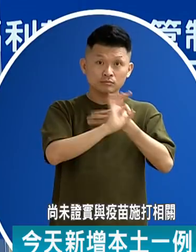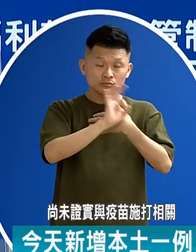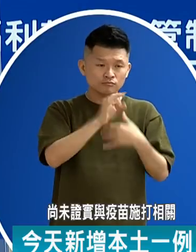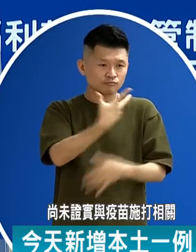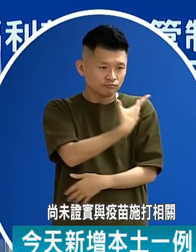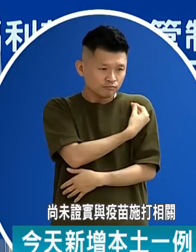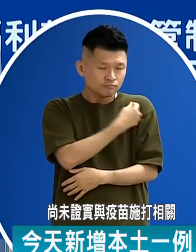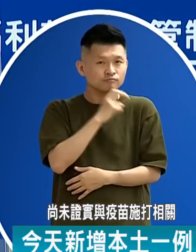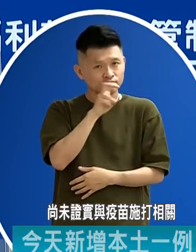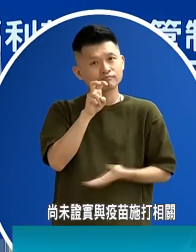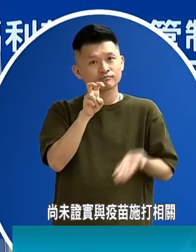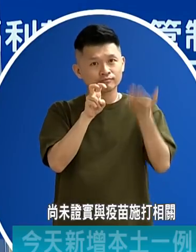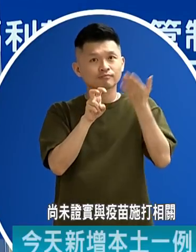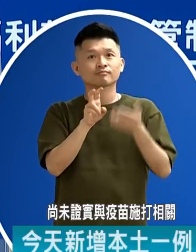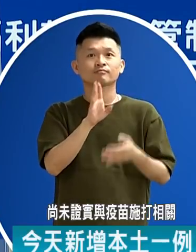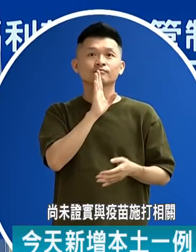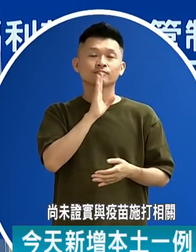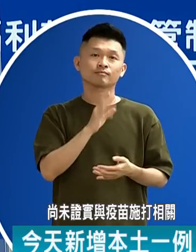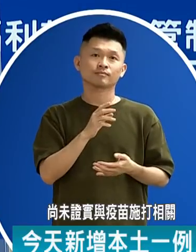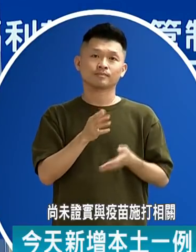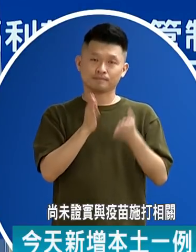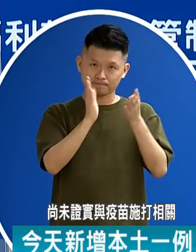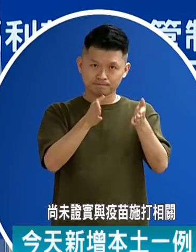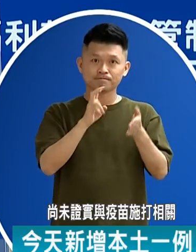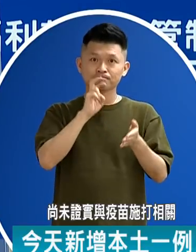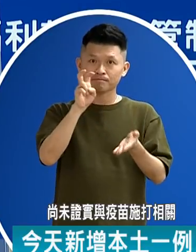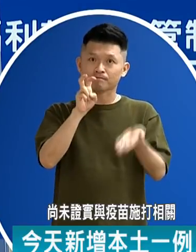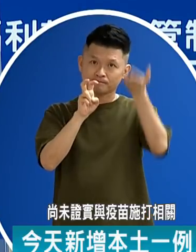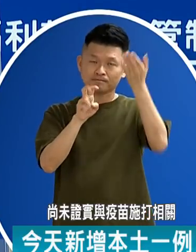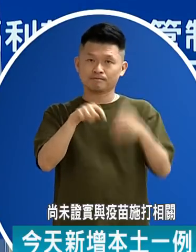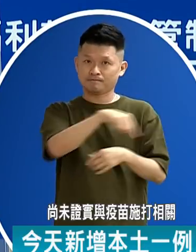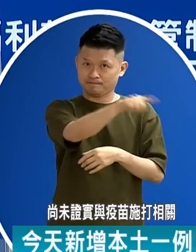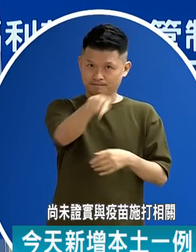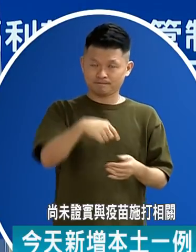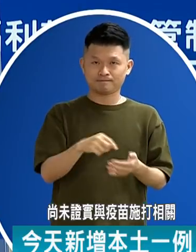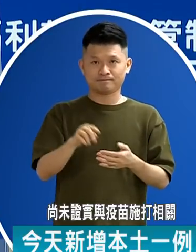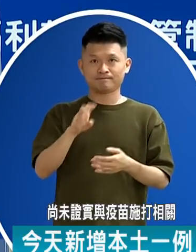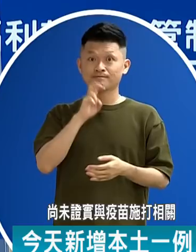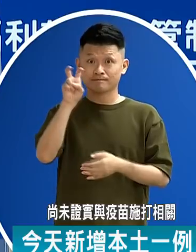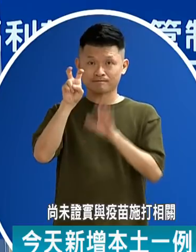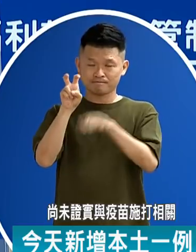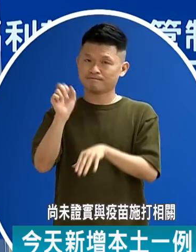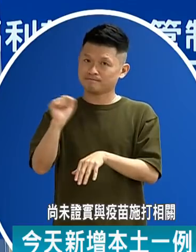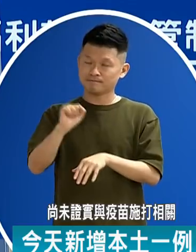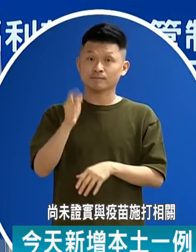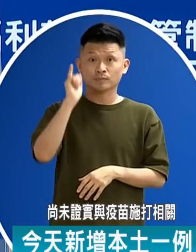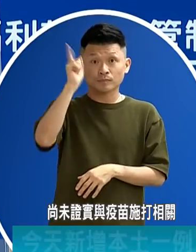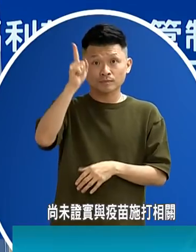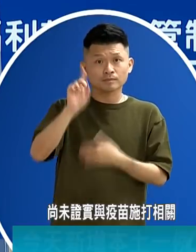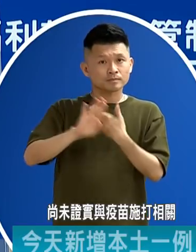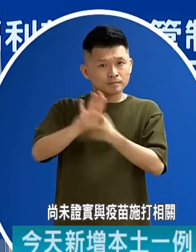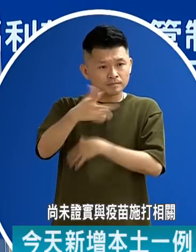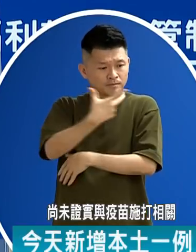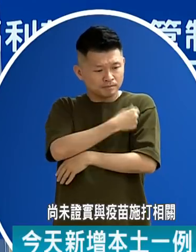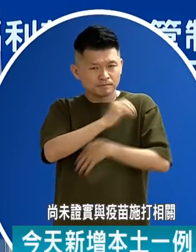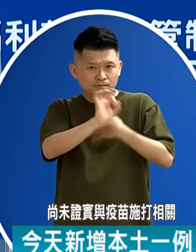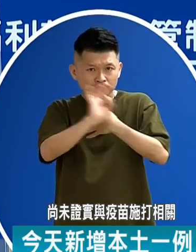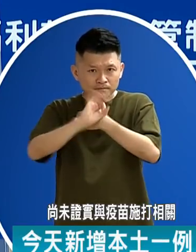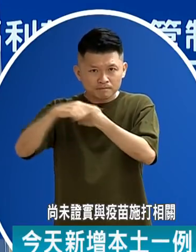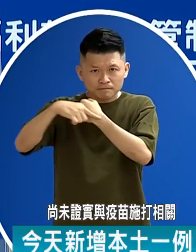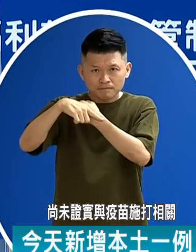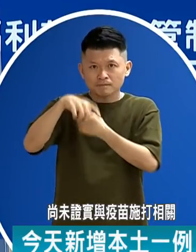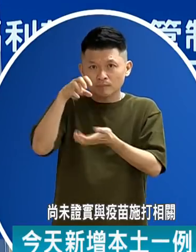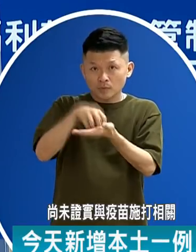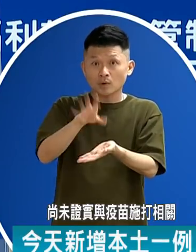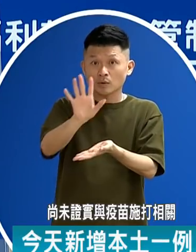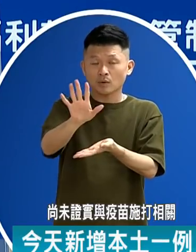是做20岁以上的，所以也只能打20岁。哦，那这除非后来有再更多一些临床的研究出来，哦，